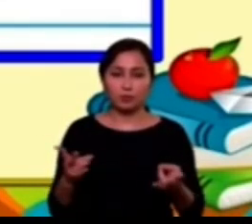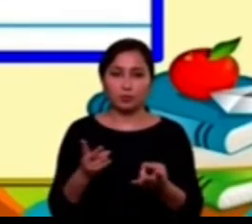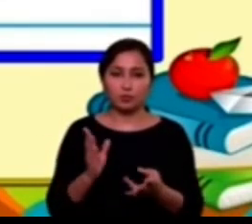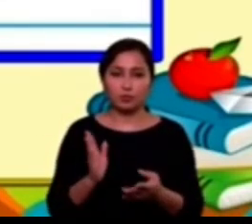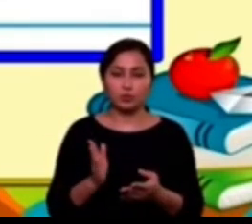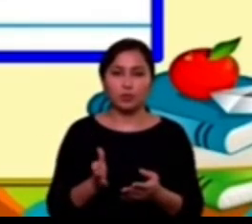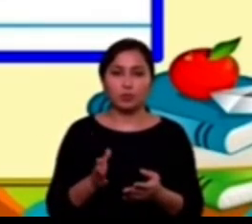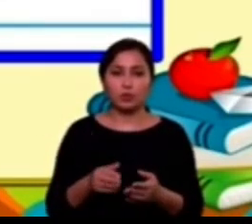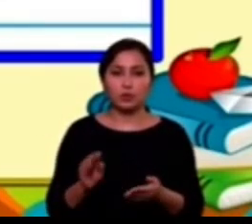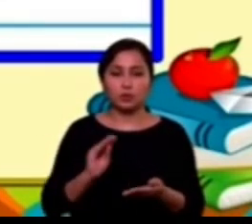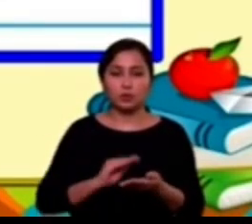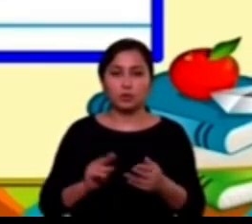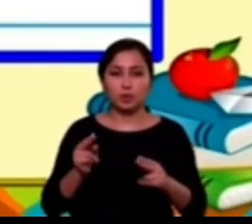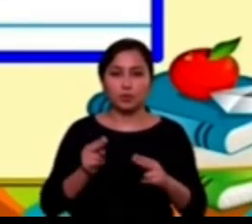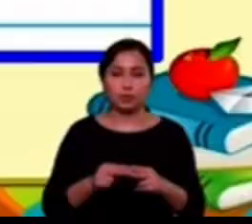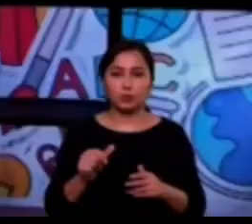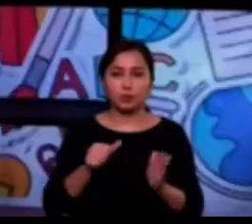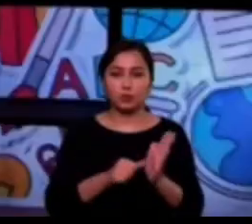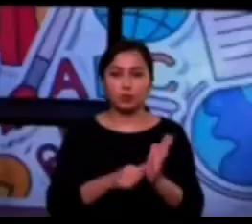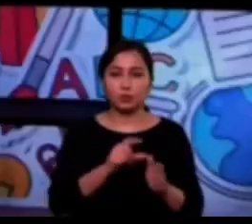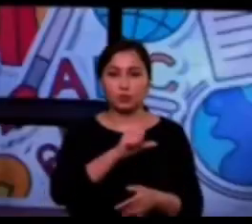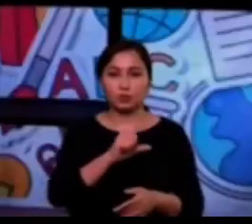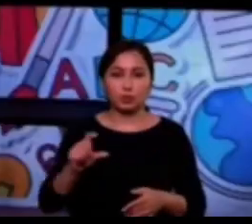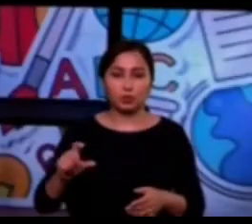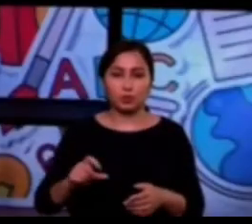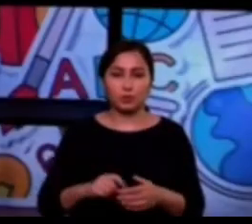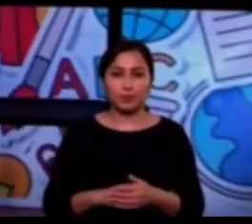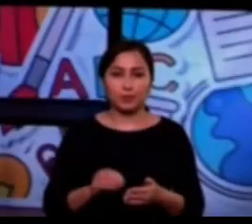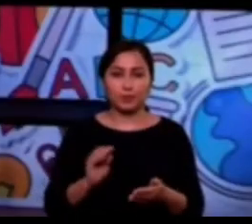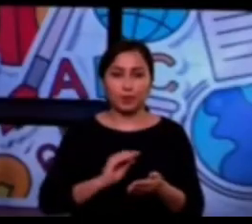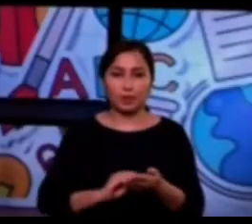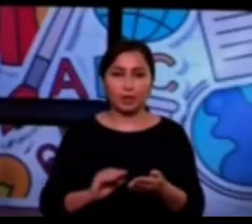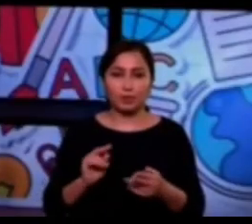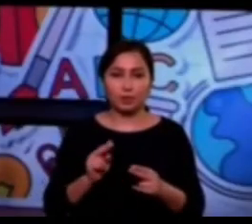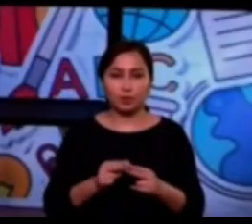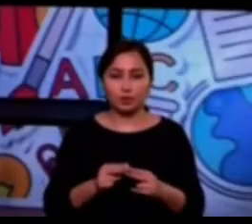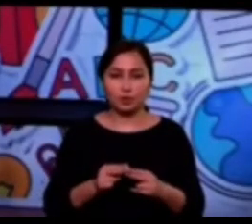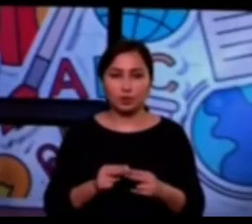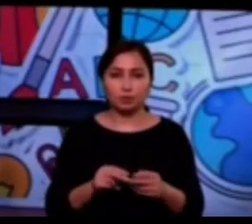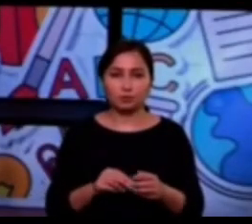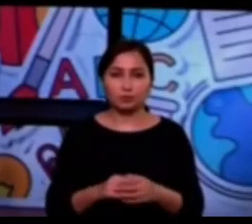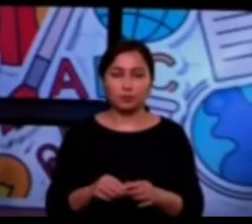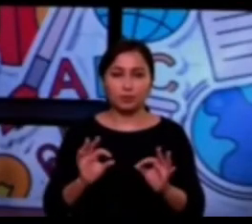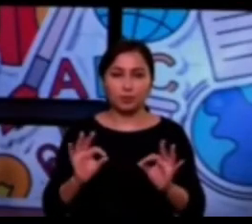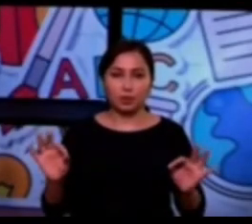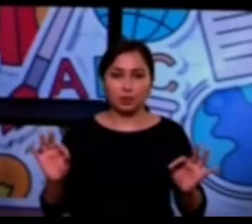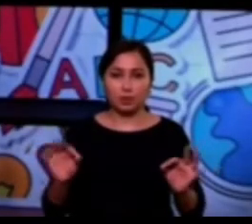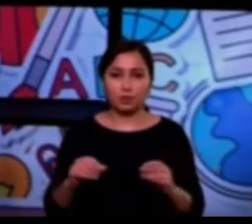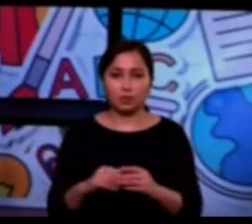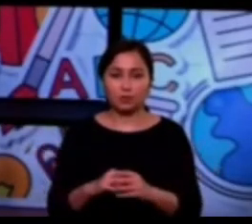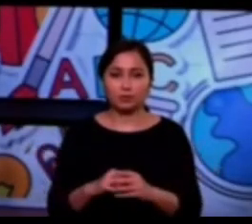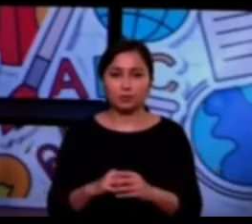будет дописать шестую строчку. Допишите? Прекрасно.